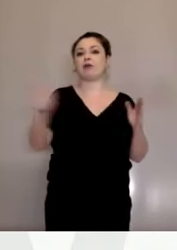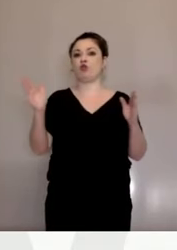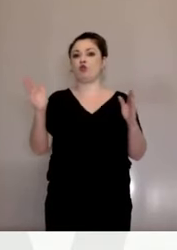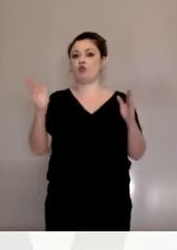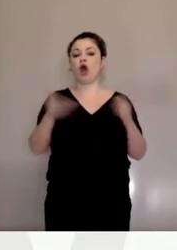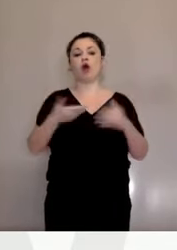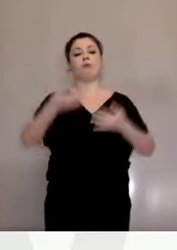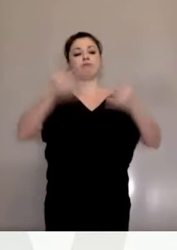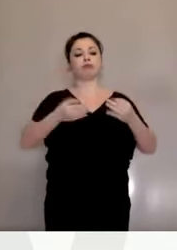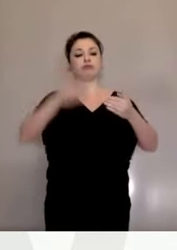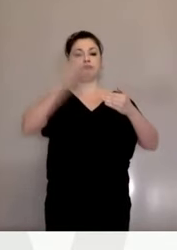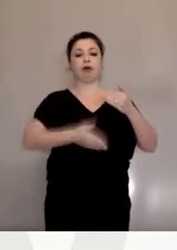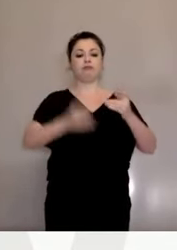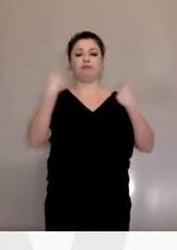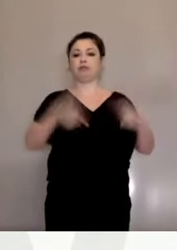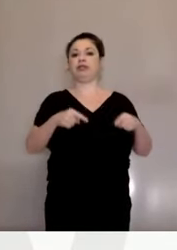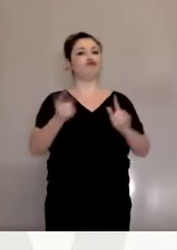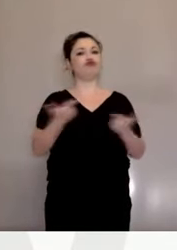a,